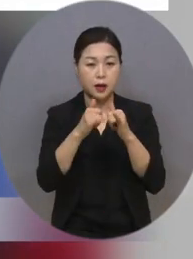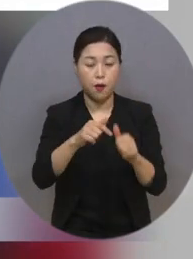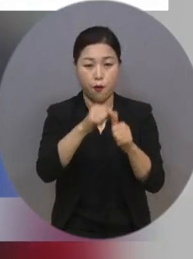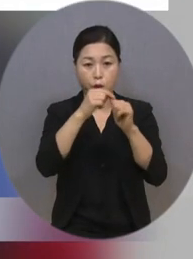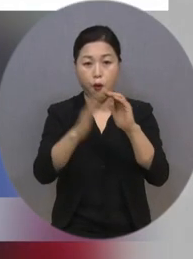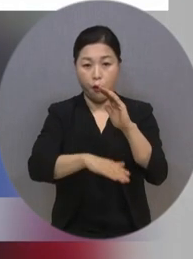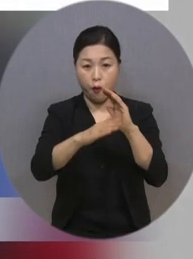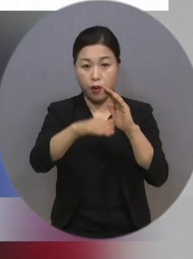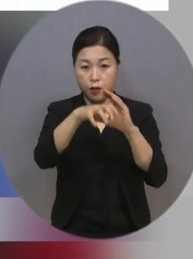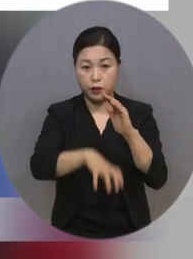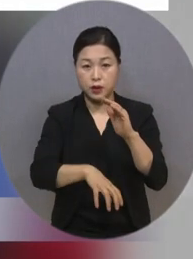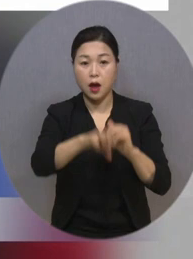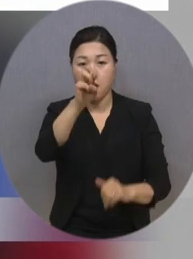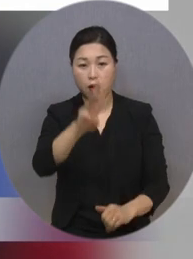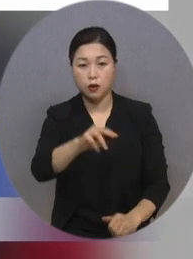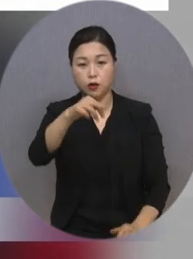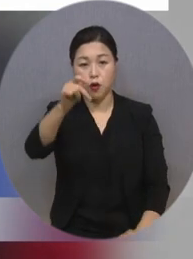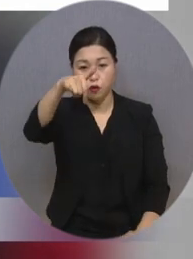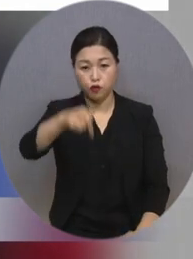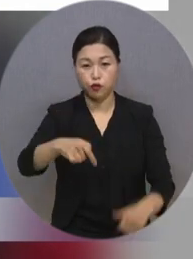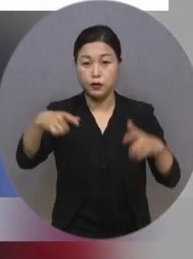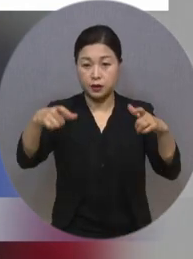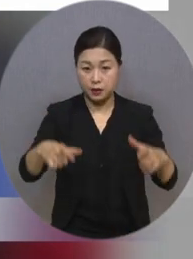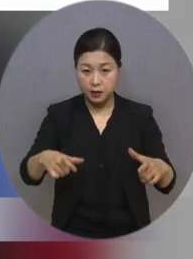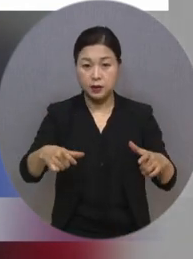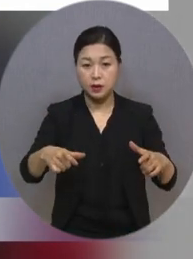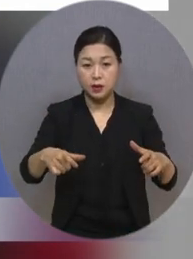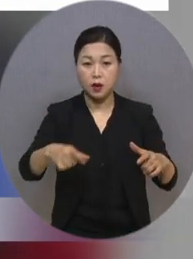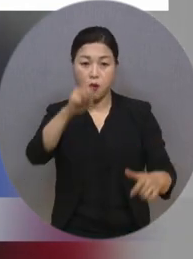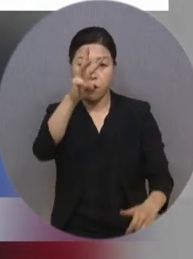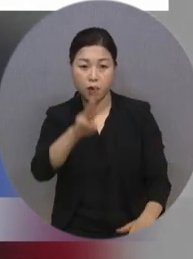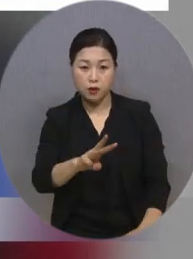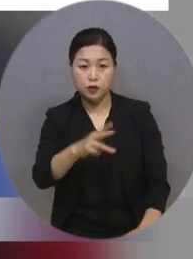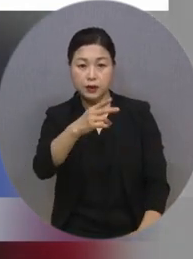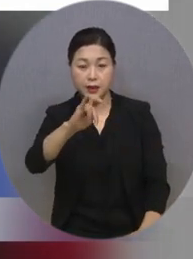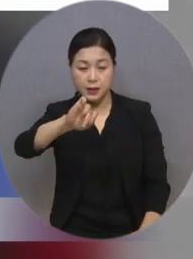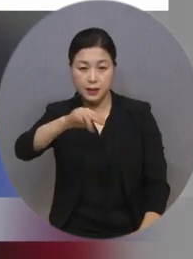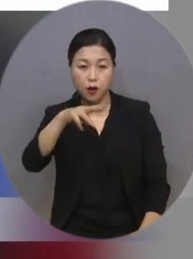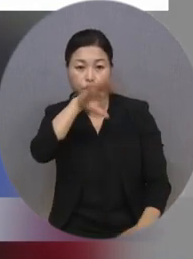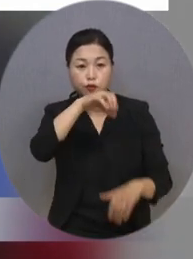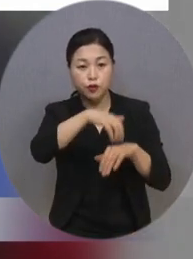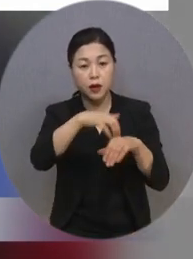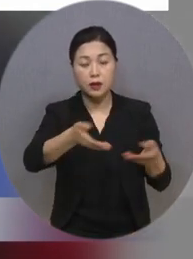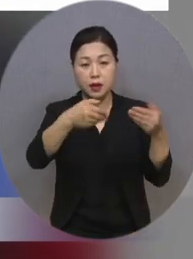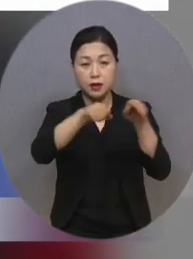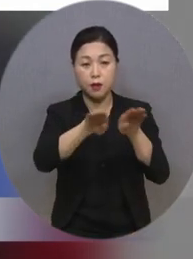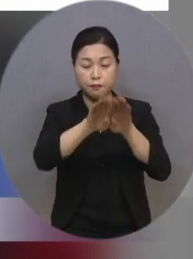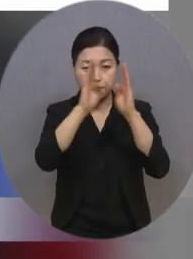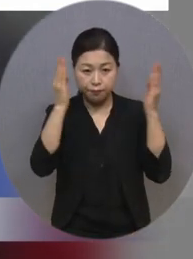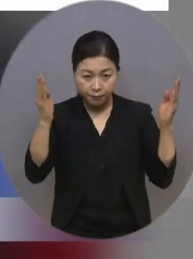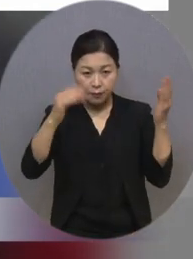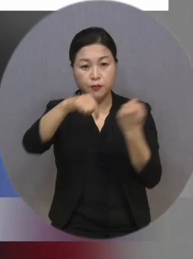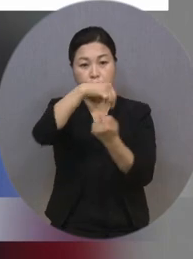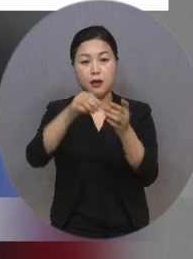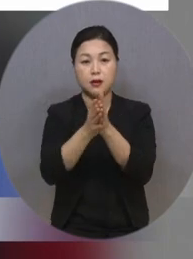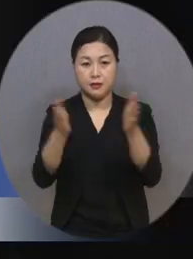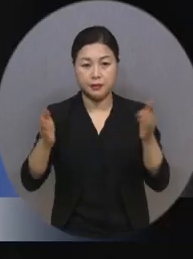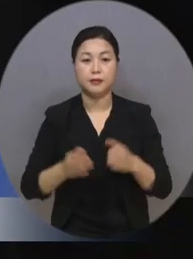한국장애인고용공단이 광주시 서구에 광주 디지털 훈련센터를 개소하고 본격적인 운영에